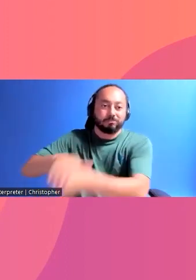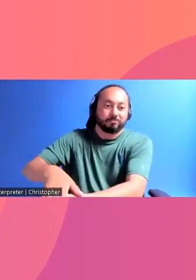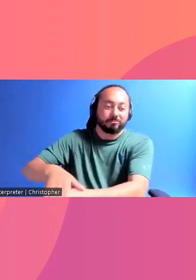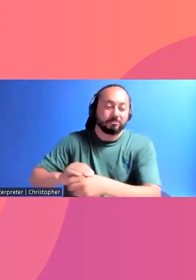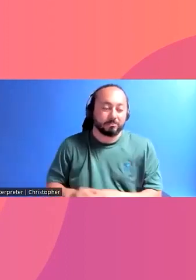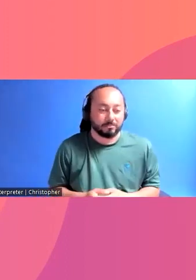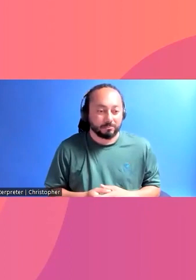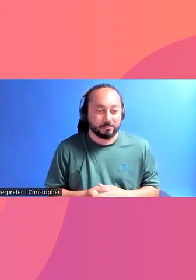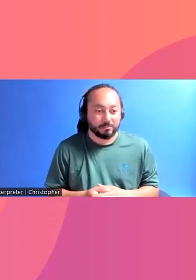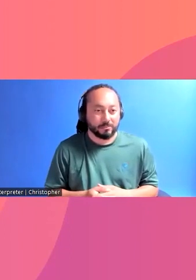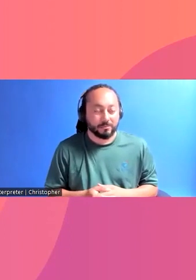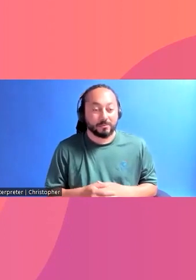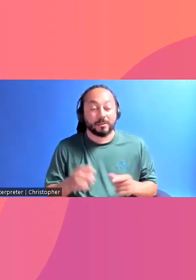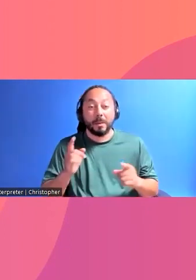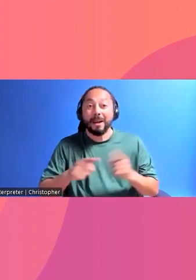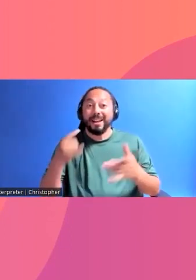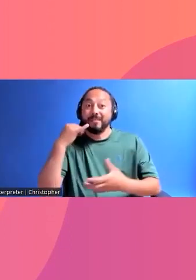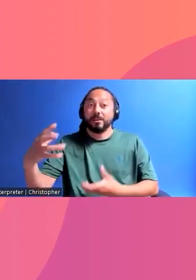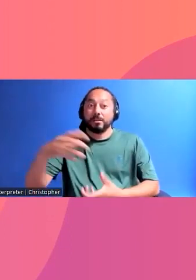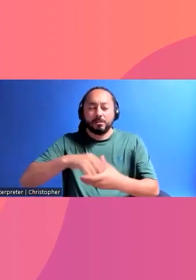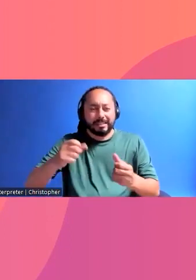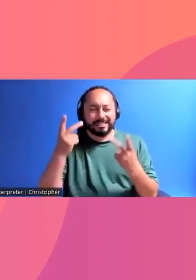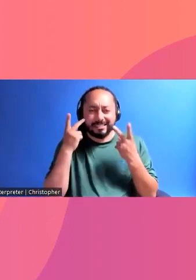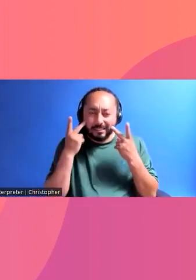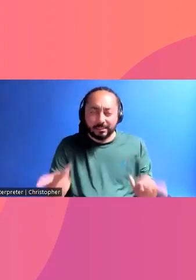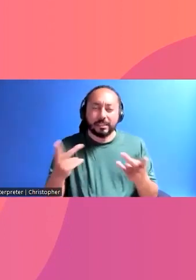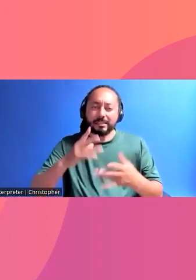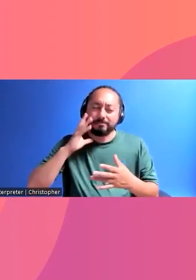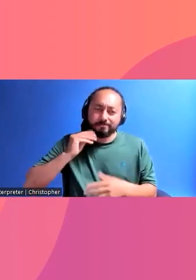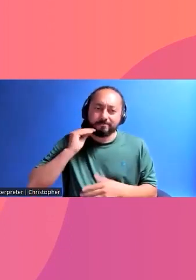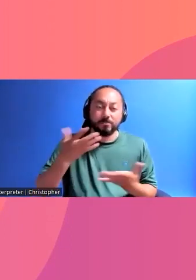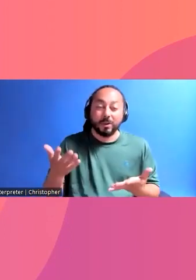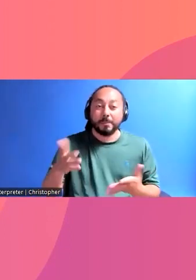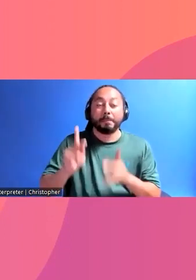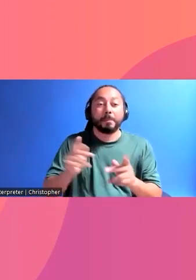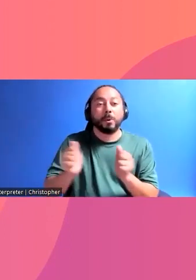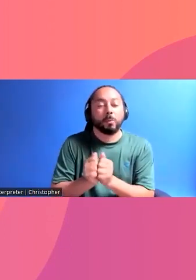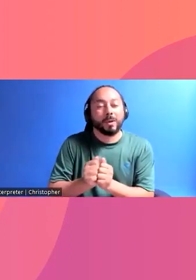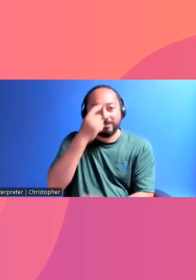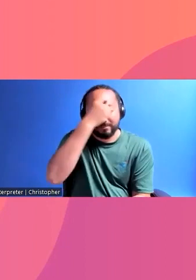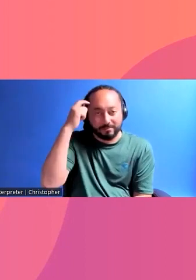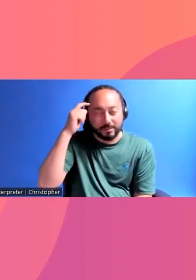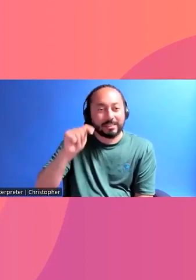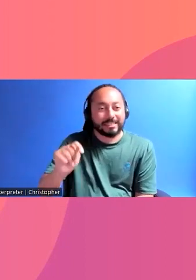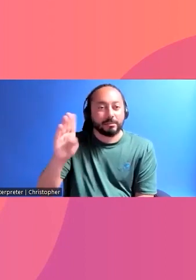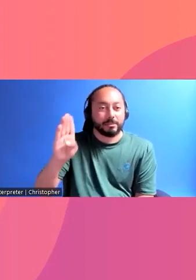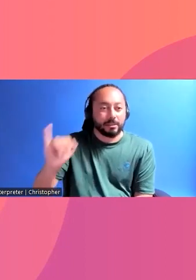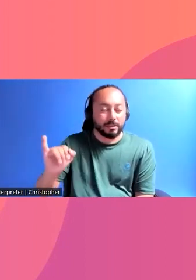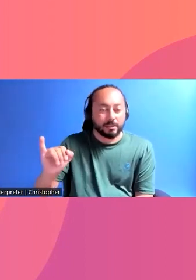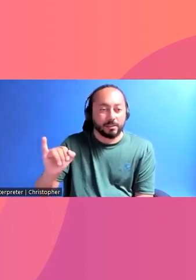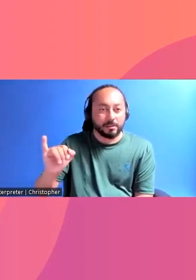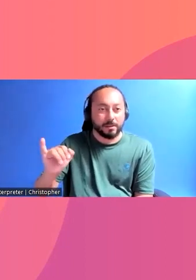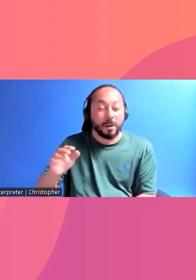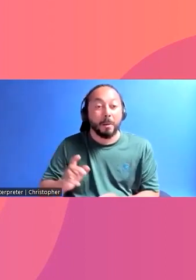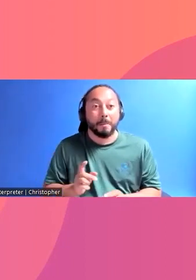marginalisation. Ces études racontent un récit collectif des expériences vécues par les personnes ayant